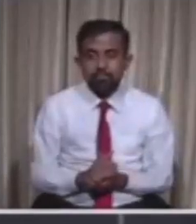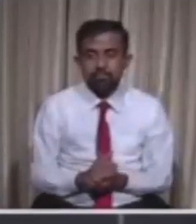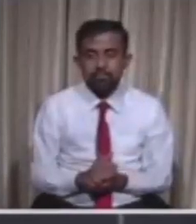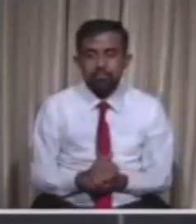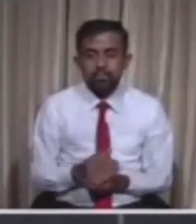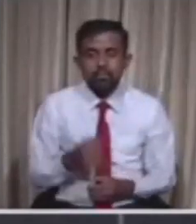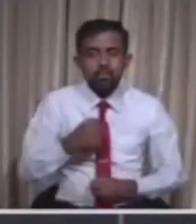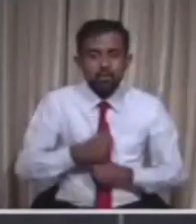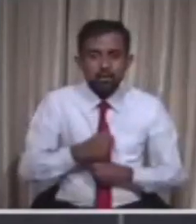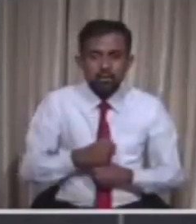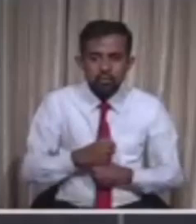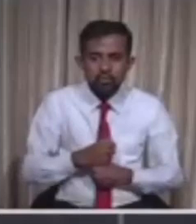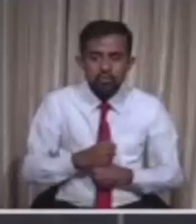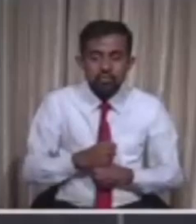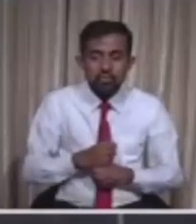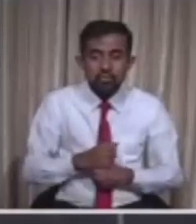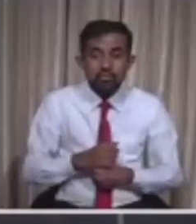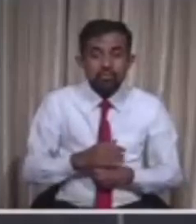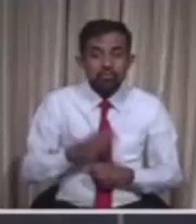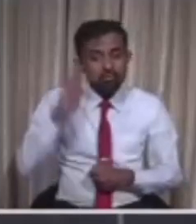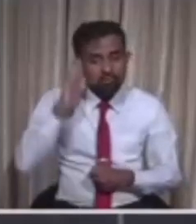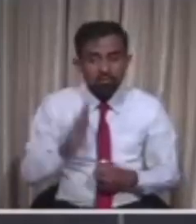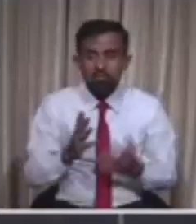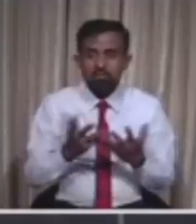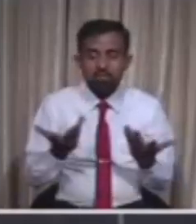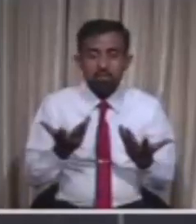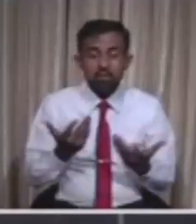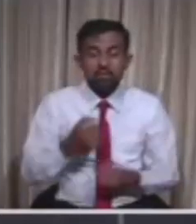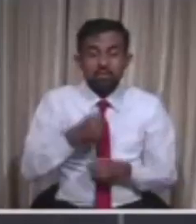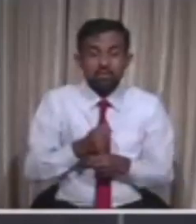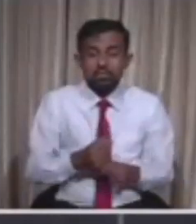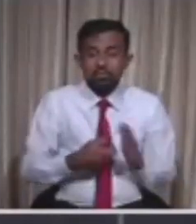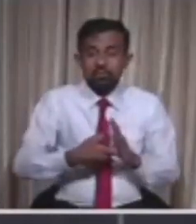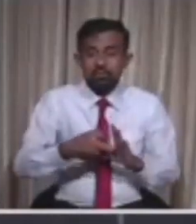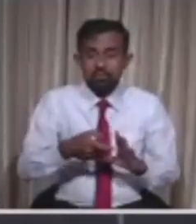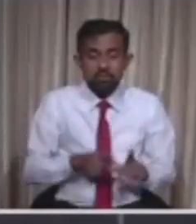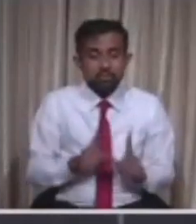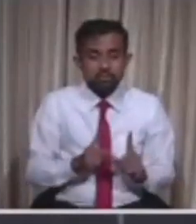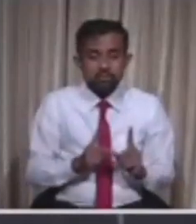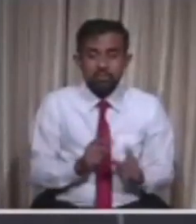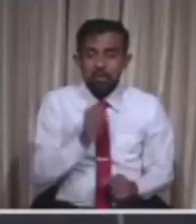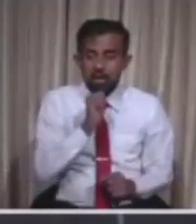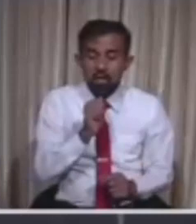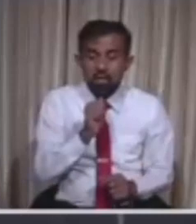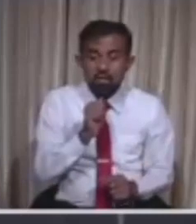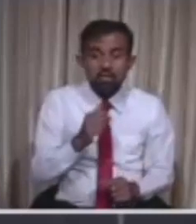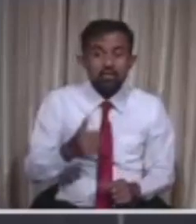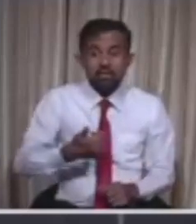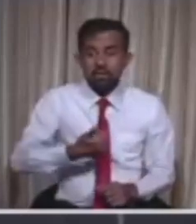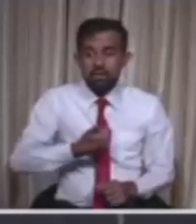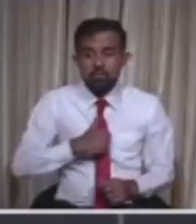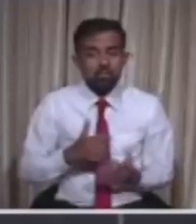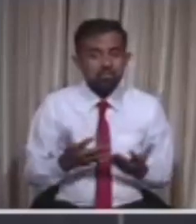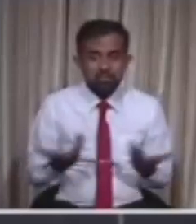මේ ආණ්ඩුවත් කෘතිම ආණ්ඩුවක් මේ ආණ්ඩුවත් අල්ලන් ඉන්නේ ඇත්ත ජන ප්‍රසාදයක් ජනවරමක්